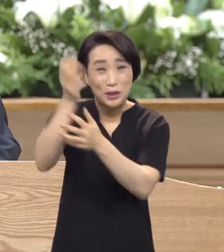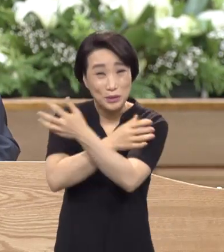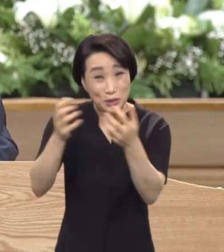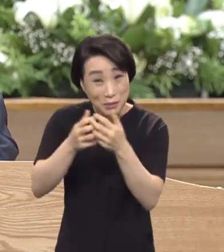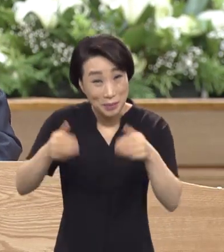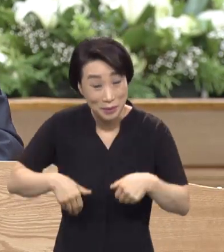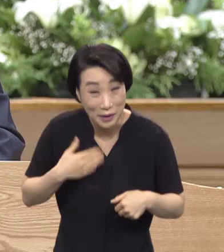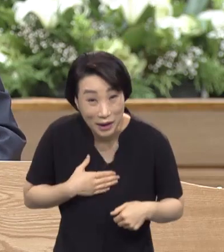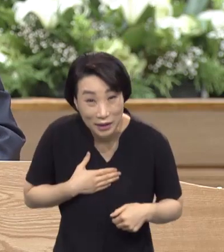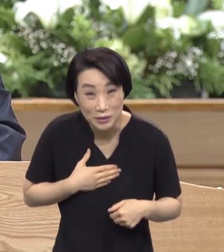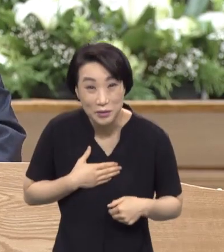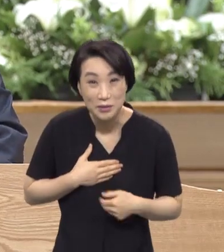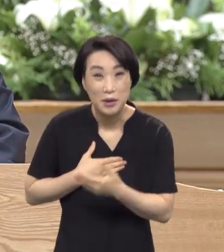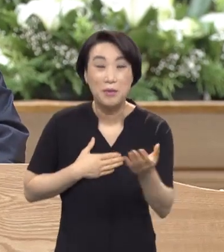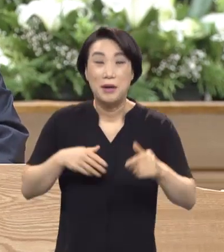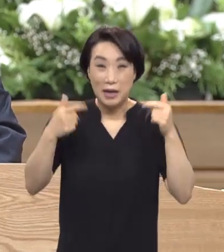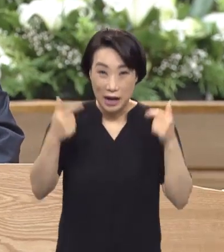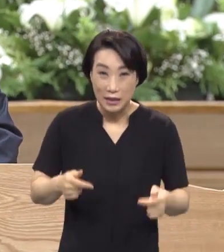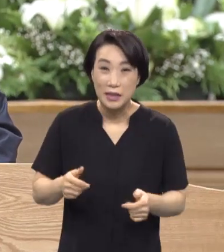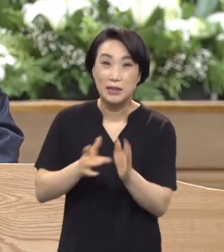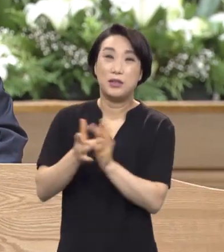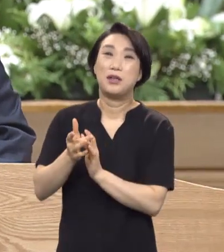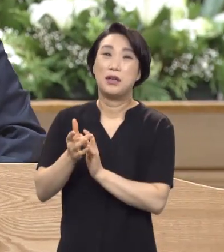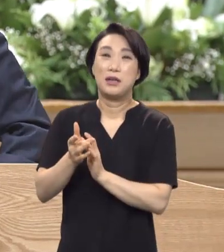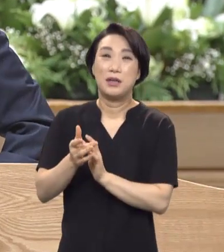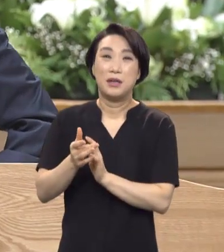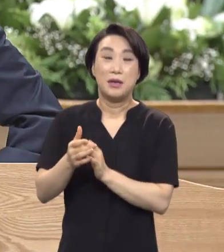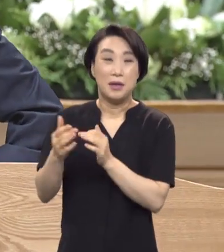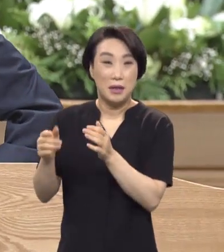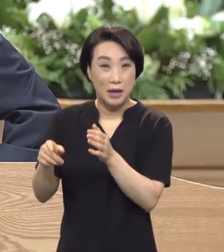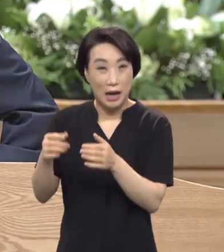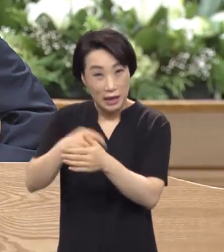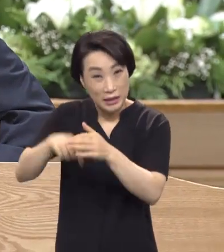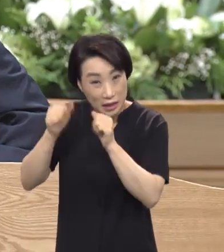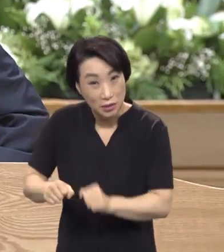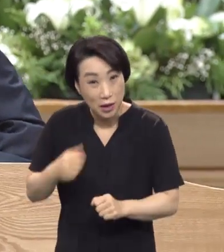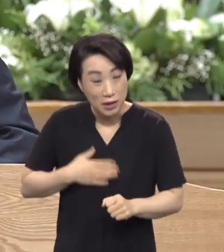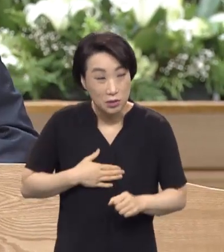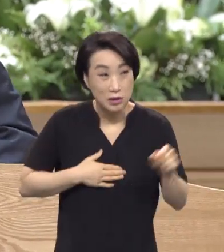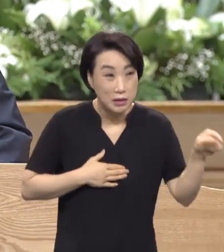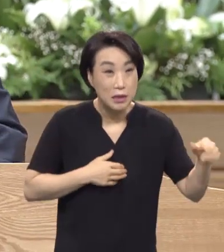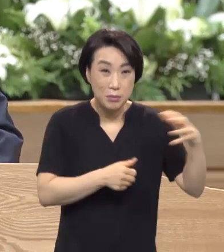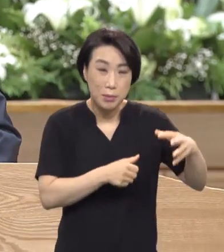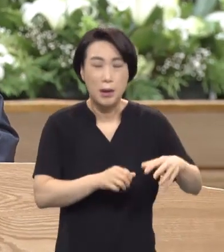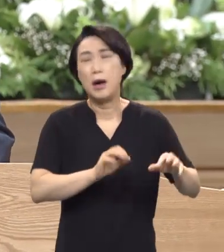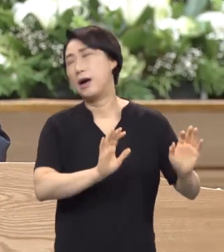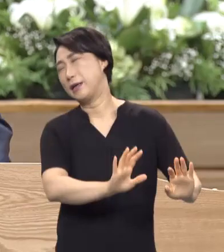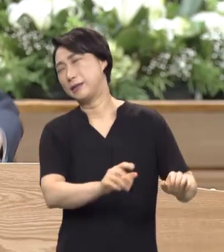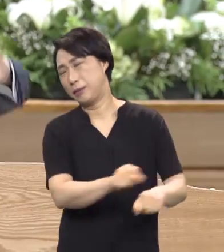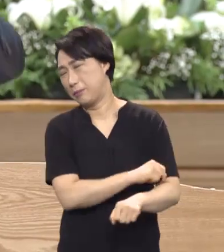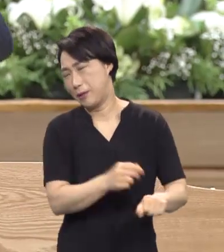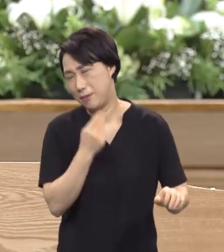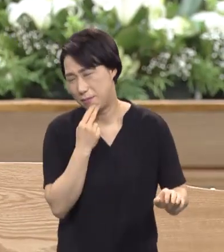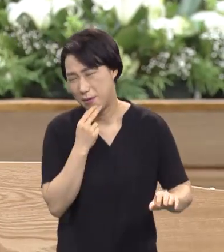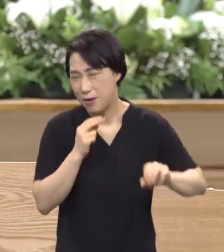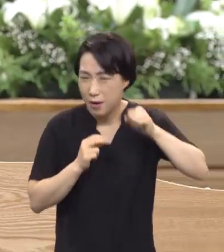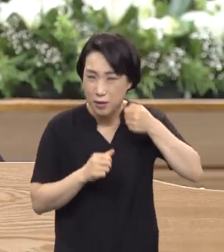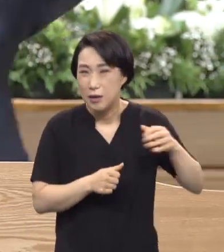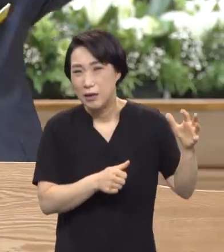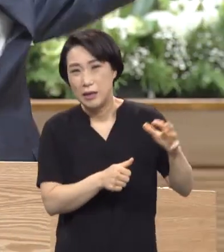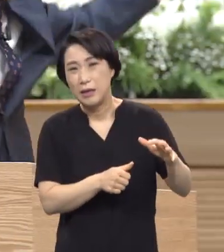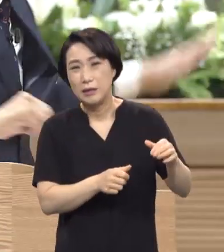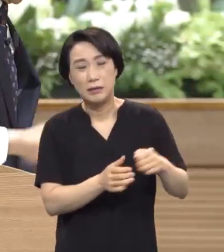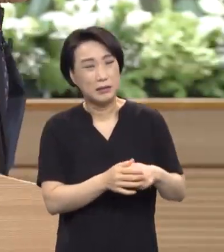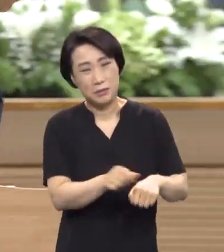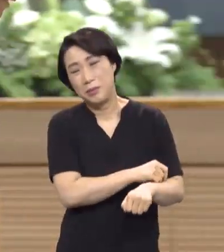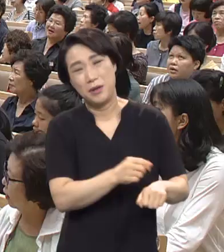충만해서 항상 그 핍박이 별것 아니고 어려움이 별것 아니고 그냥 내게 지나가는